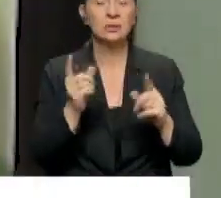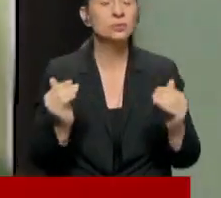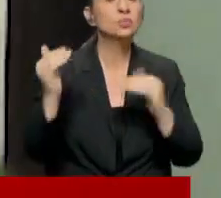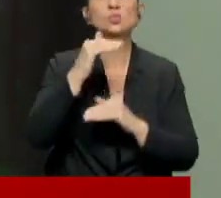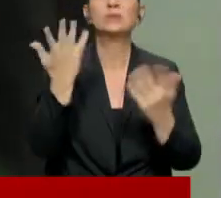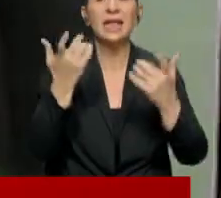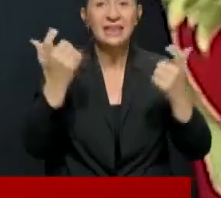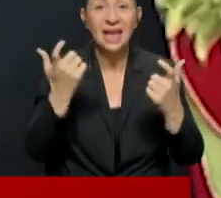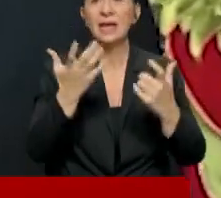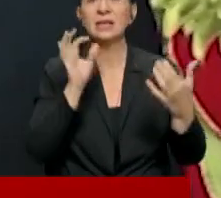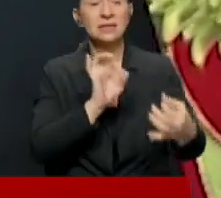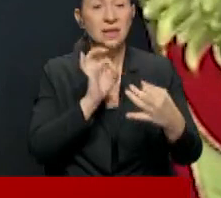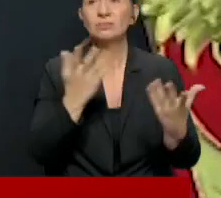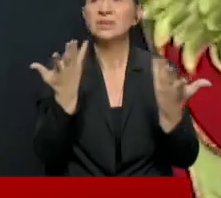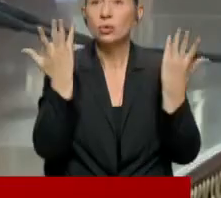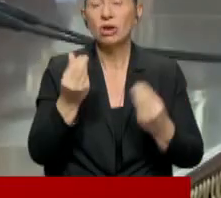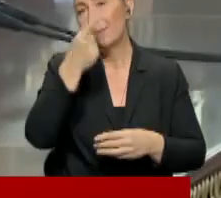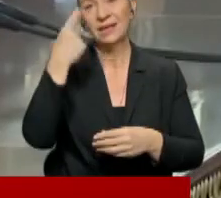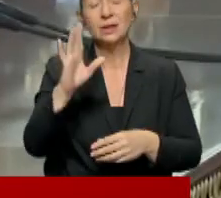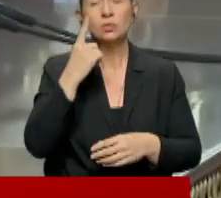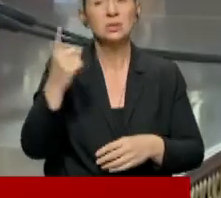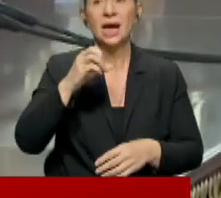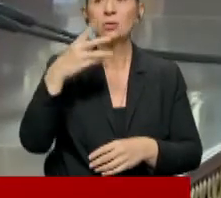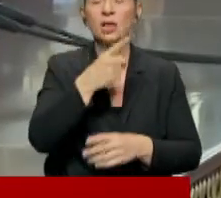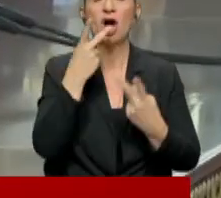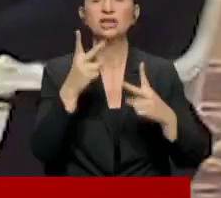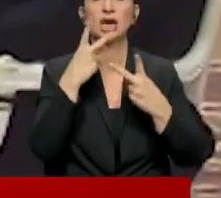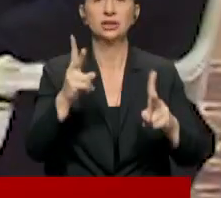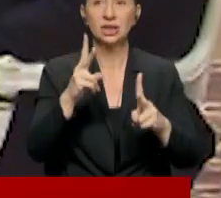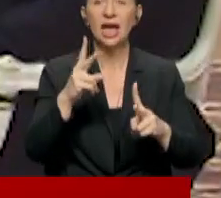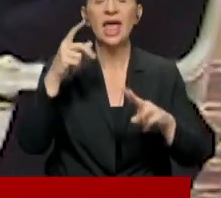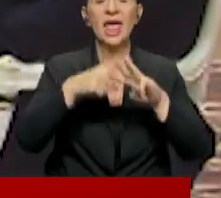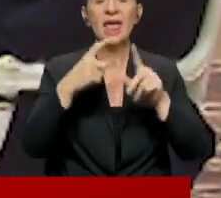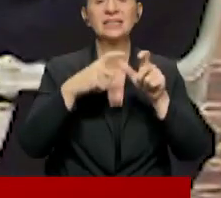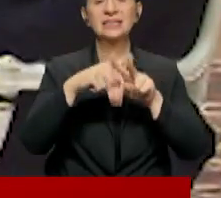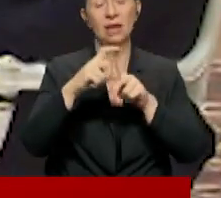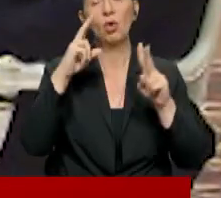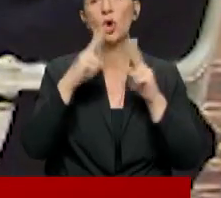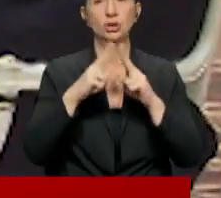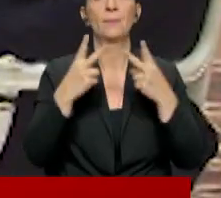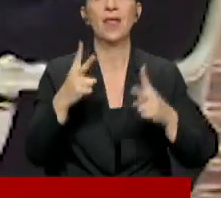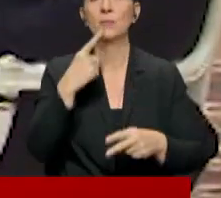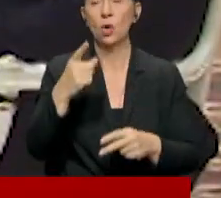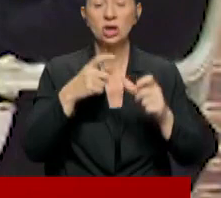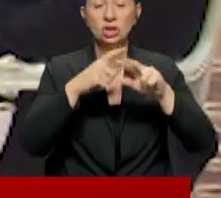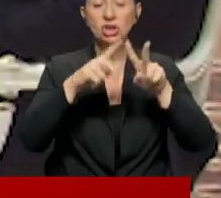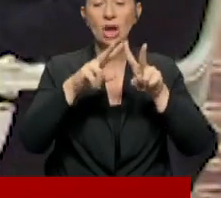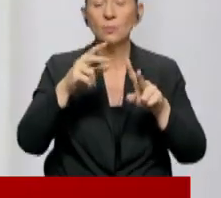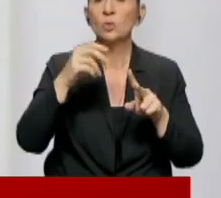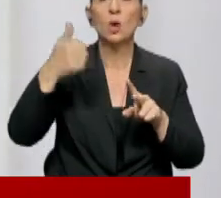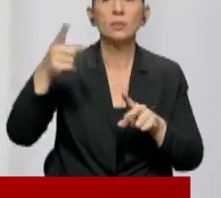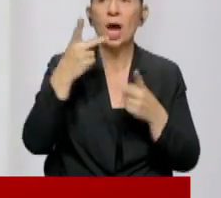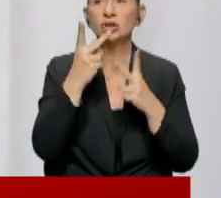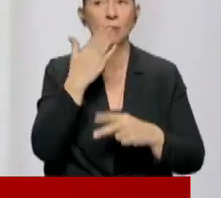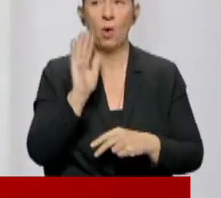temas hangi şartta nerede kurulacak belli değil ama Cumhurbaşkanı Erdoğan artık açık açık Esat'ta görüşebileceğini söylüyor Şam yönetimindense bu